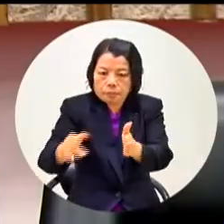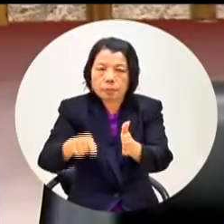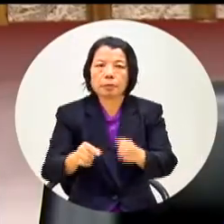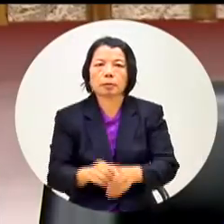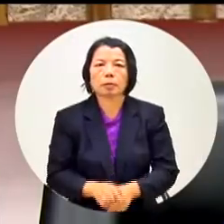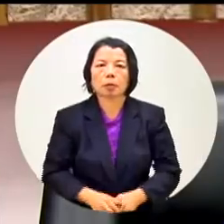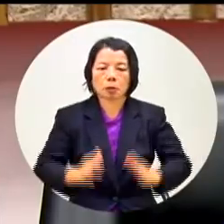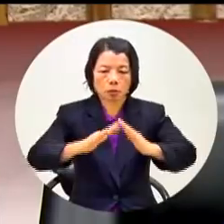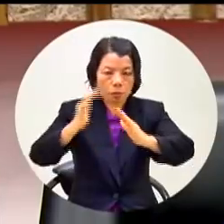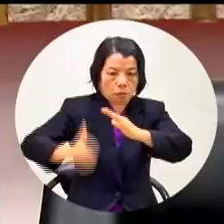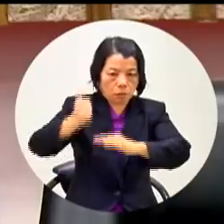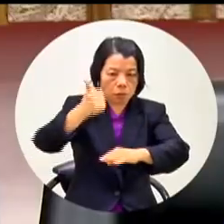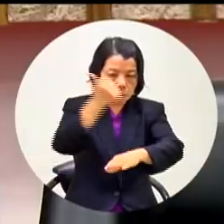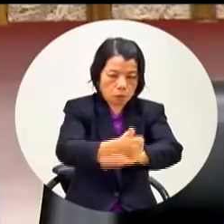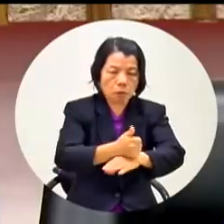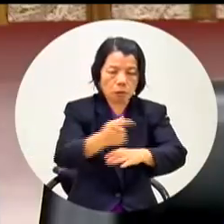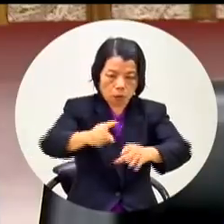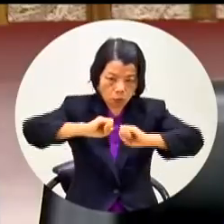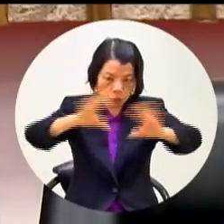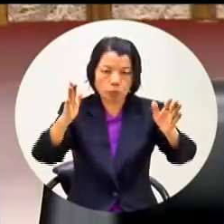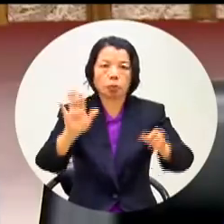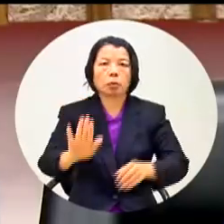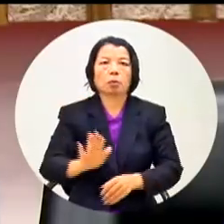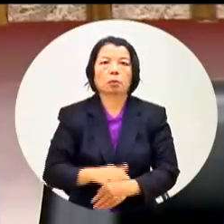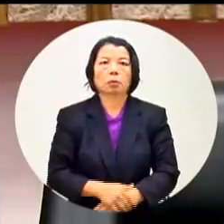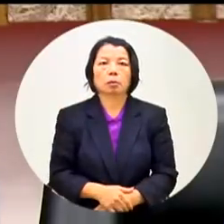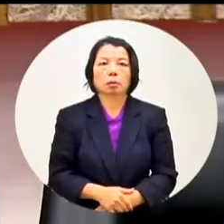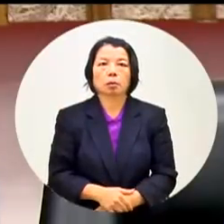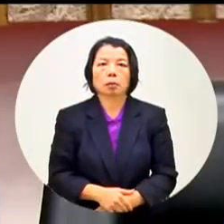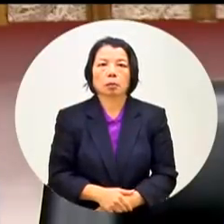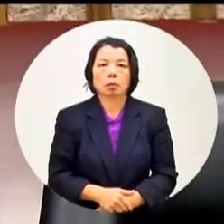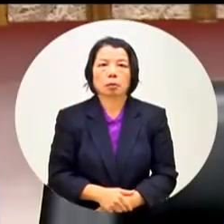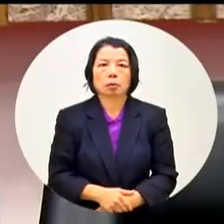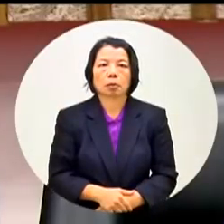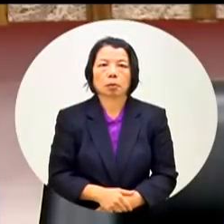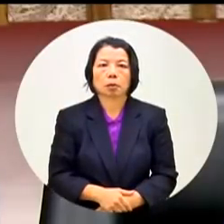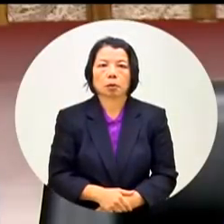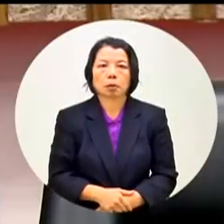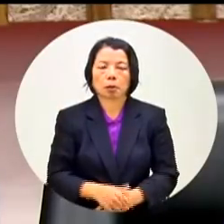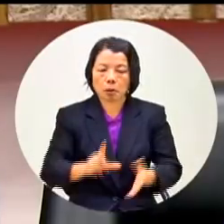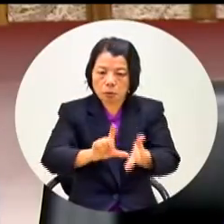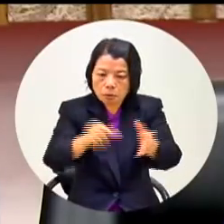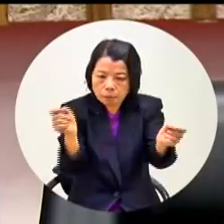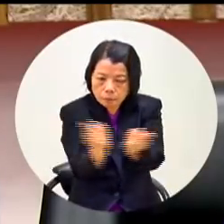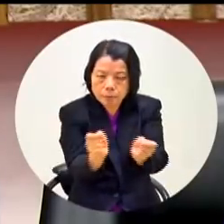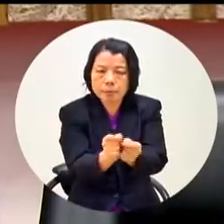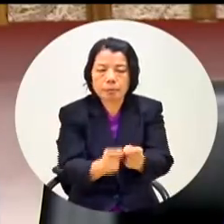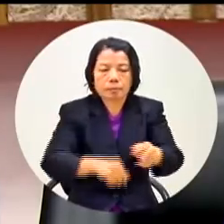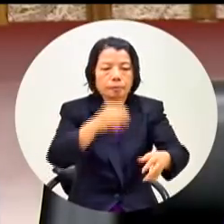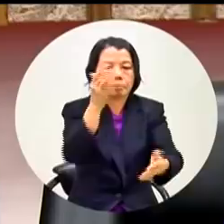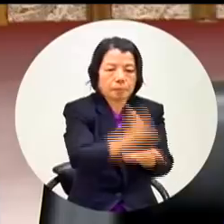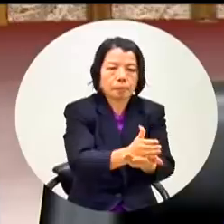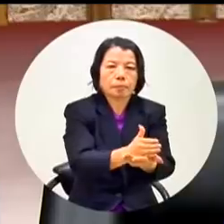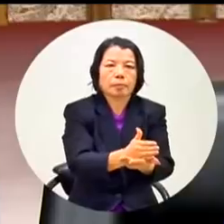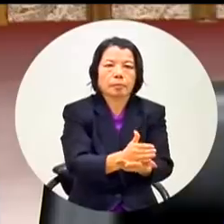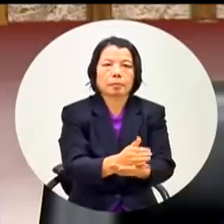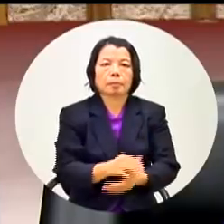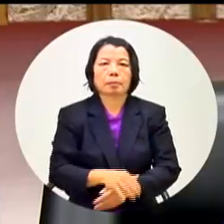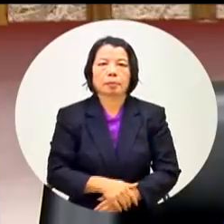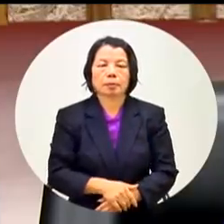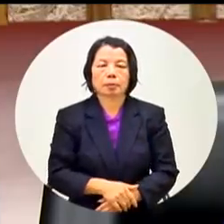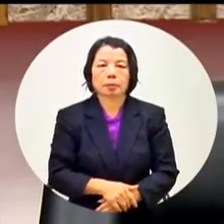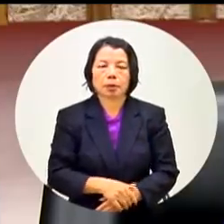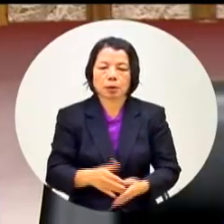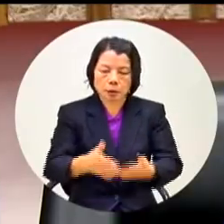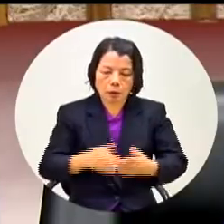哈，有说呢，这个暂时呢先停止哈新建，然后进一步的沟通之后再来决定。